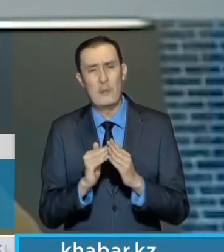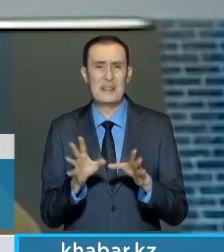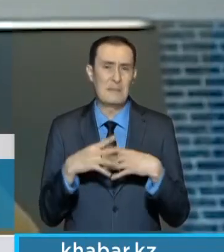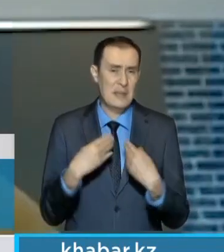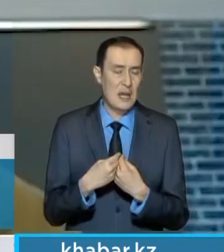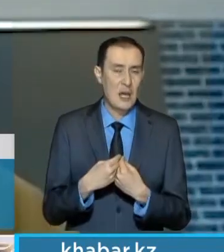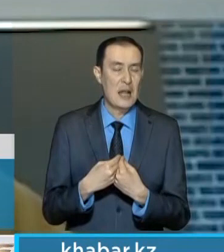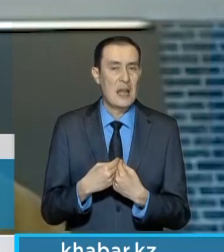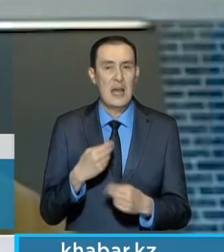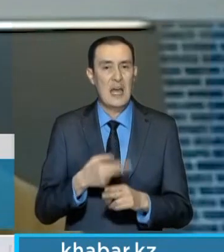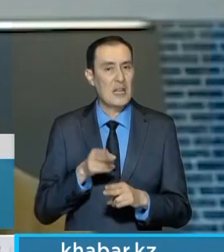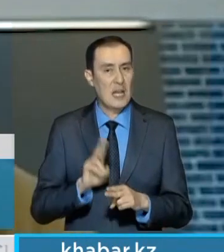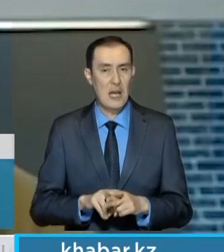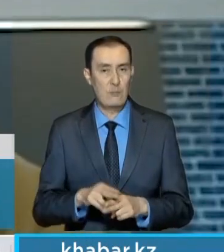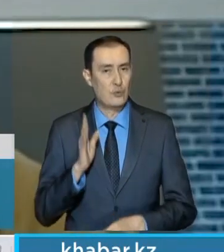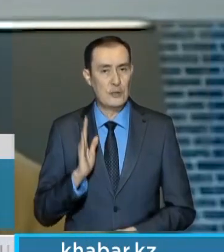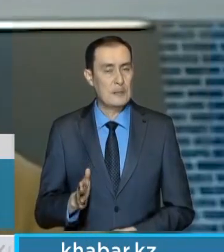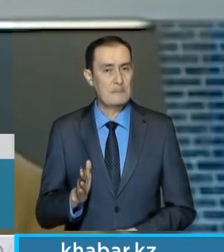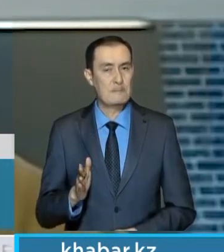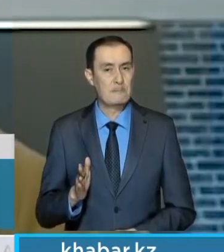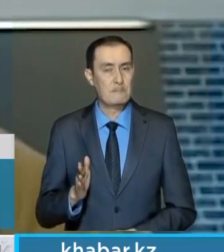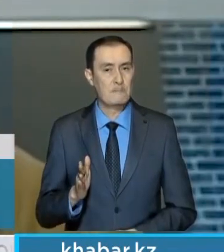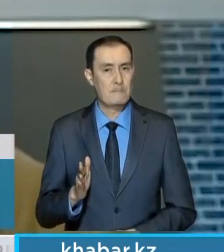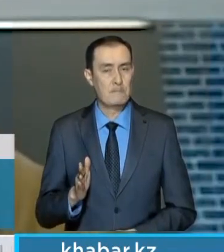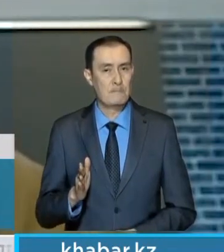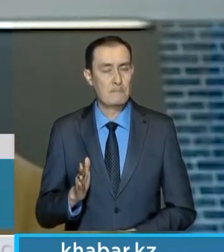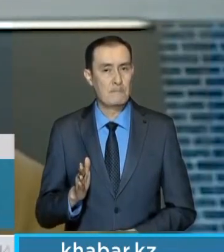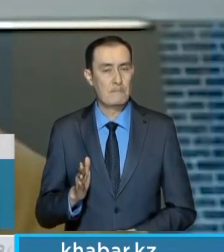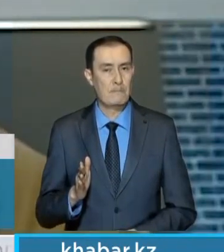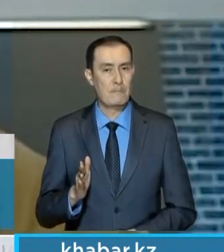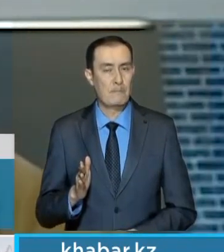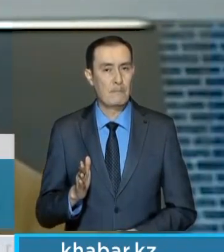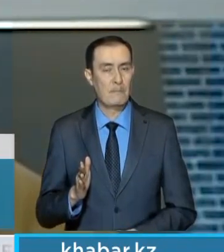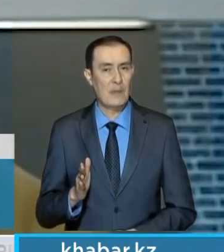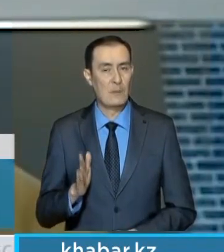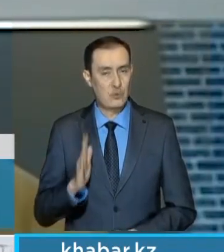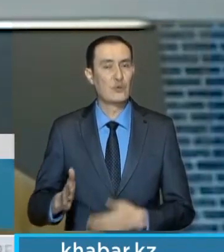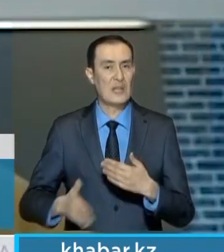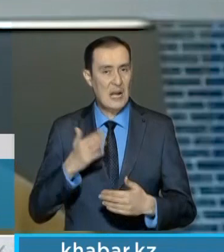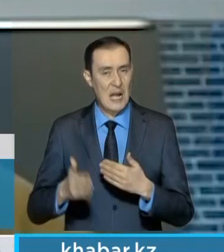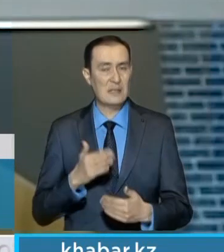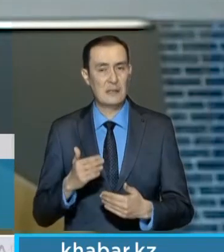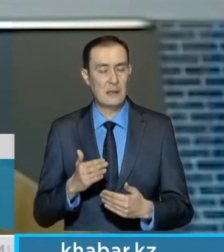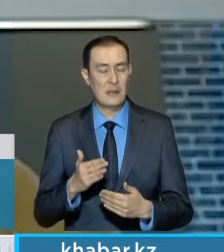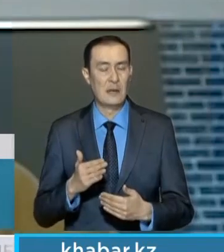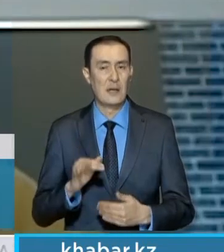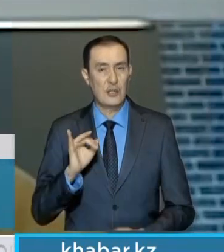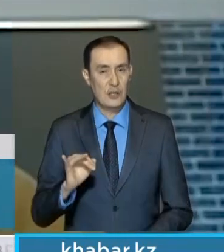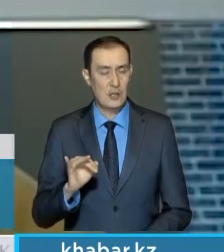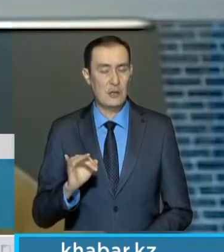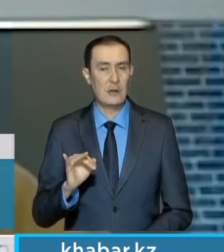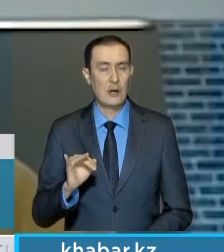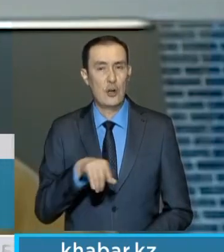сфере они не они будут жестоко наказываться во-первых Да и во-вторых